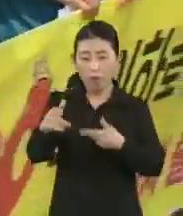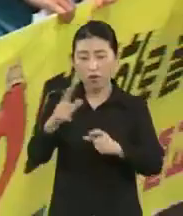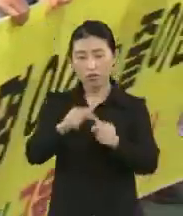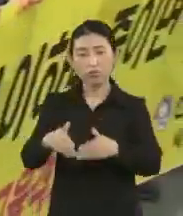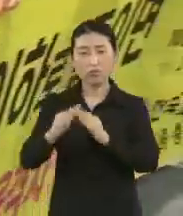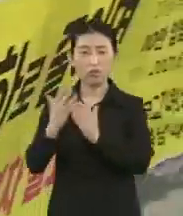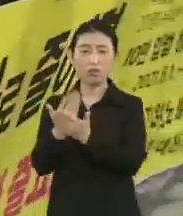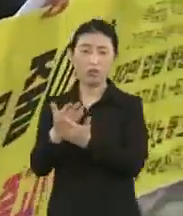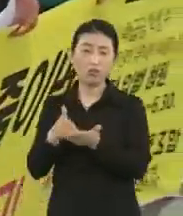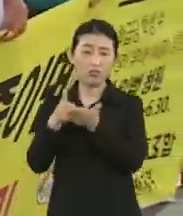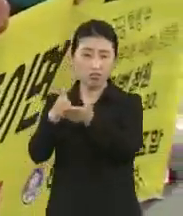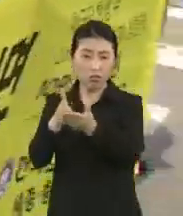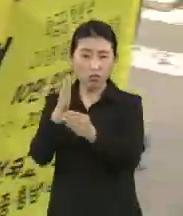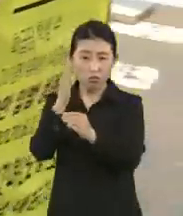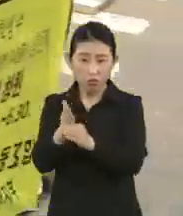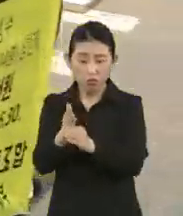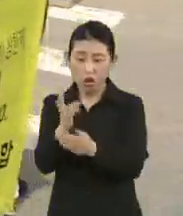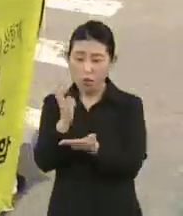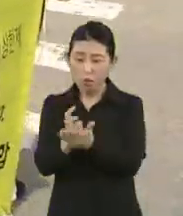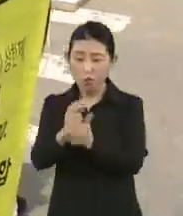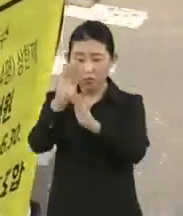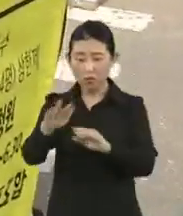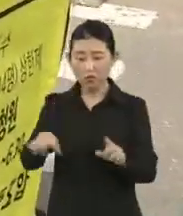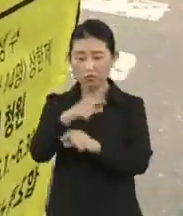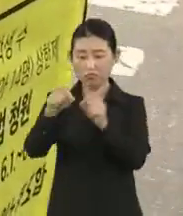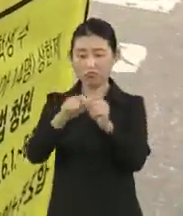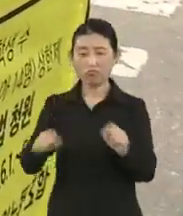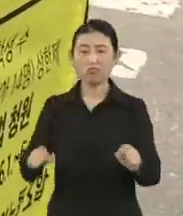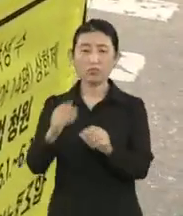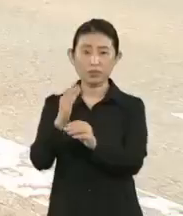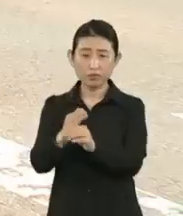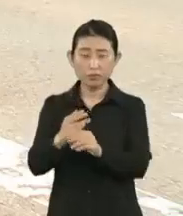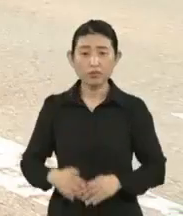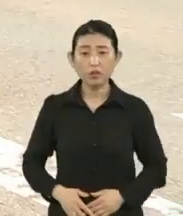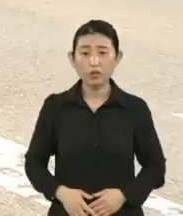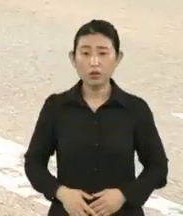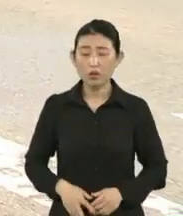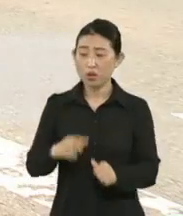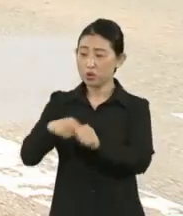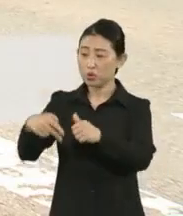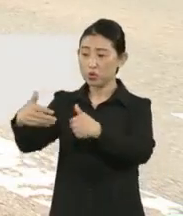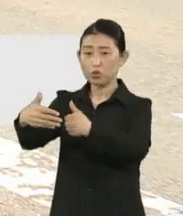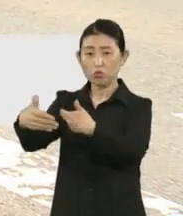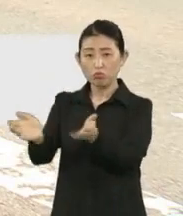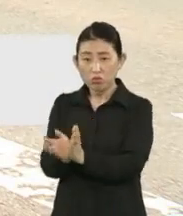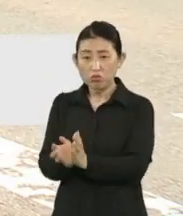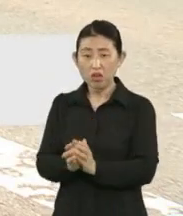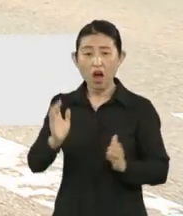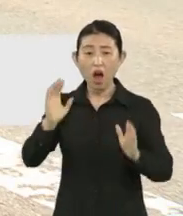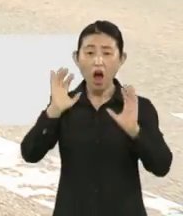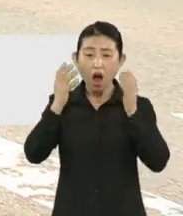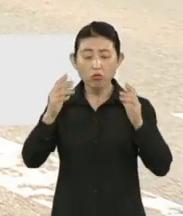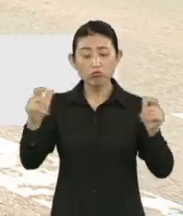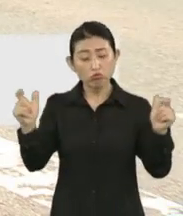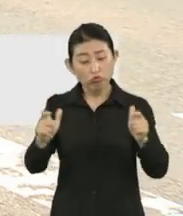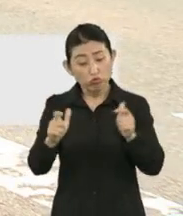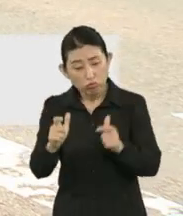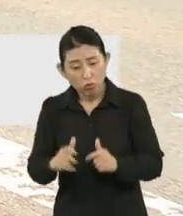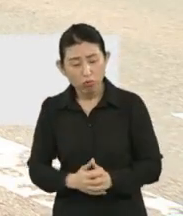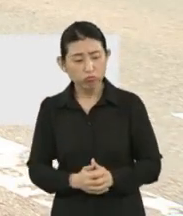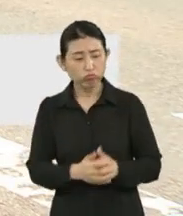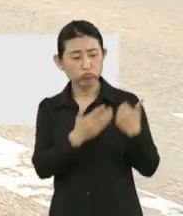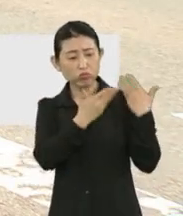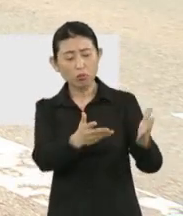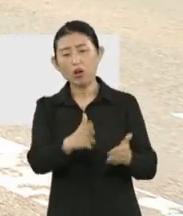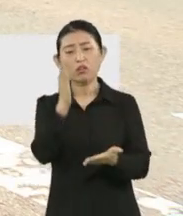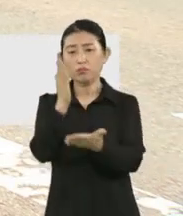있지만 관련 법안은 계류 중입니다. 교육당국은 아이들 수가 줄어든다고 해서 손 놓고 있을 것이 아니라